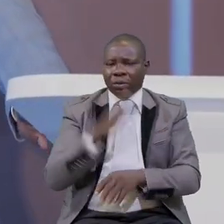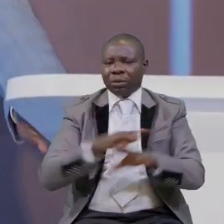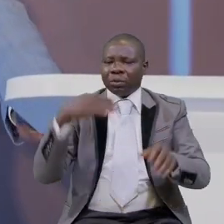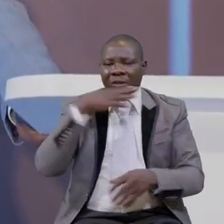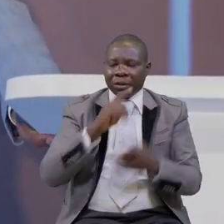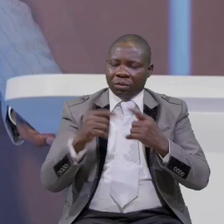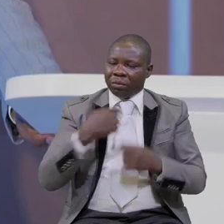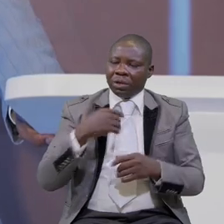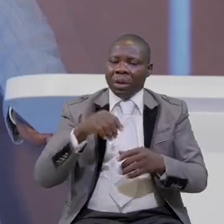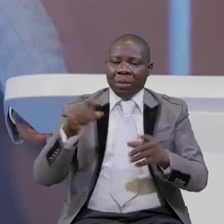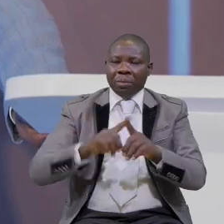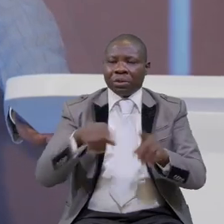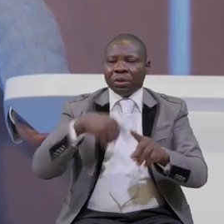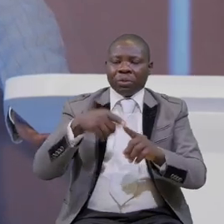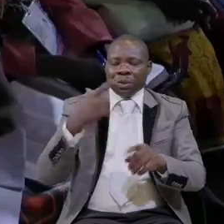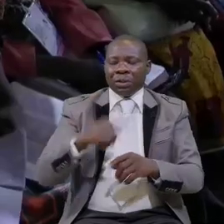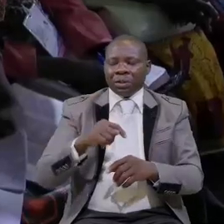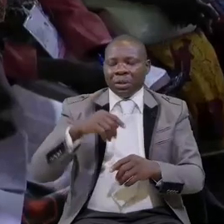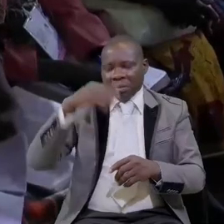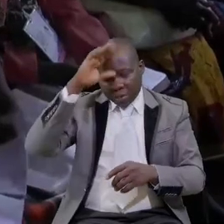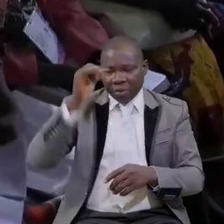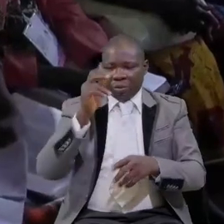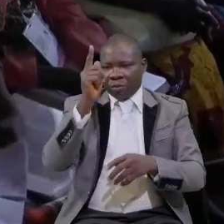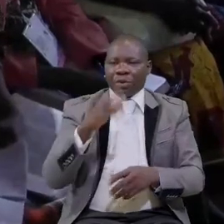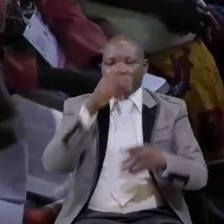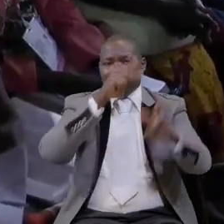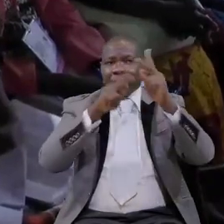ils ne mentent pas. Est-ce que nous mentons?